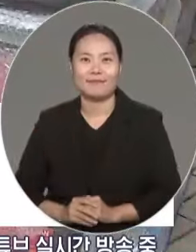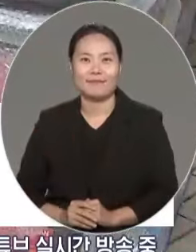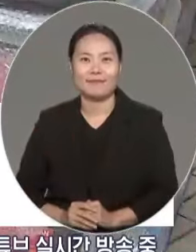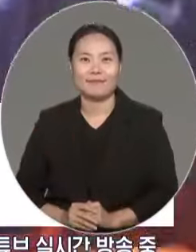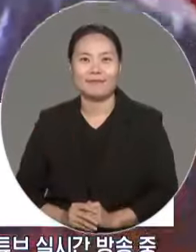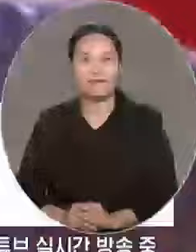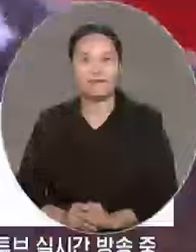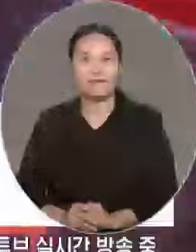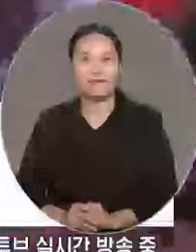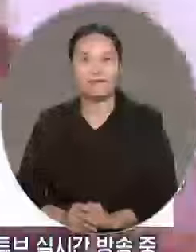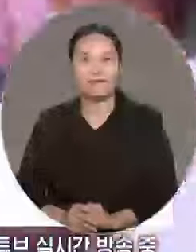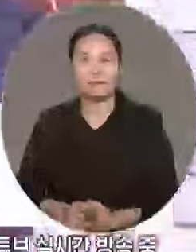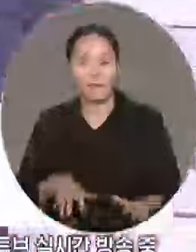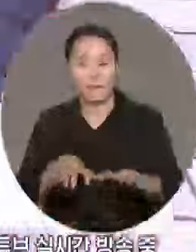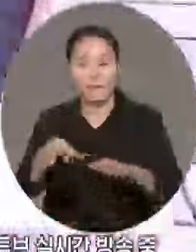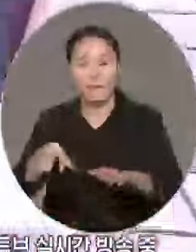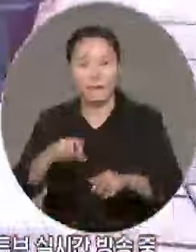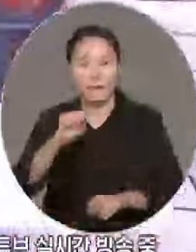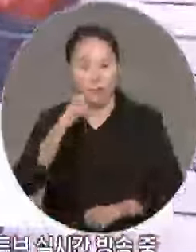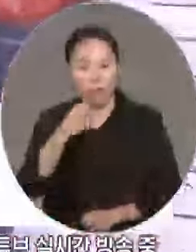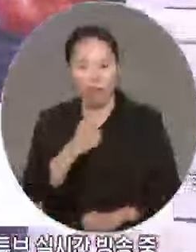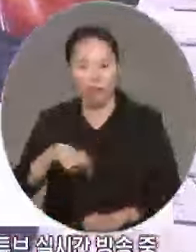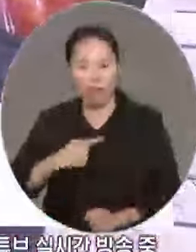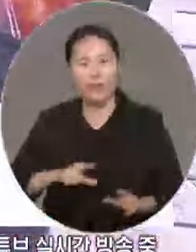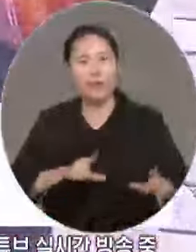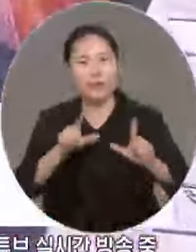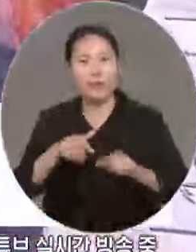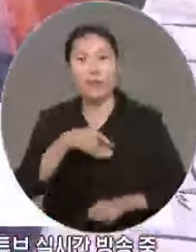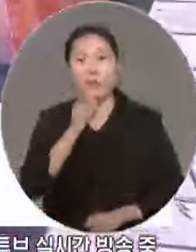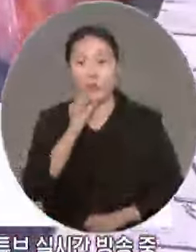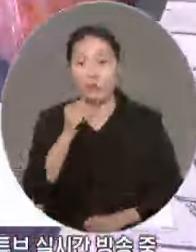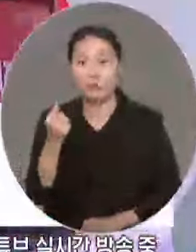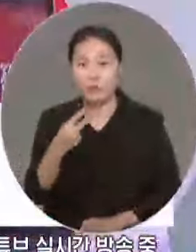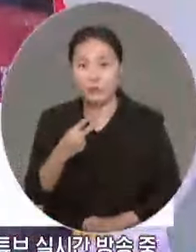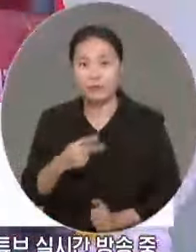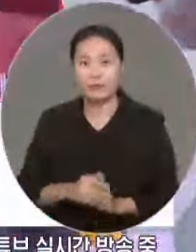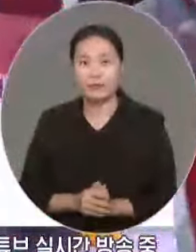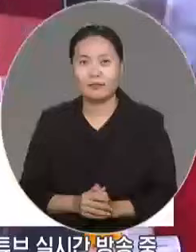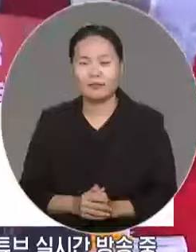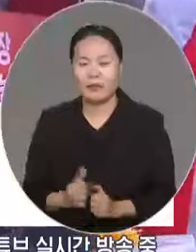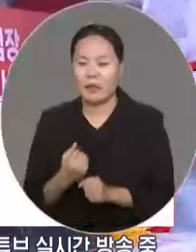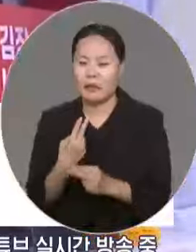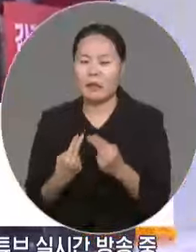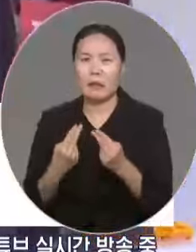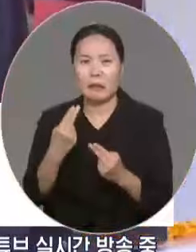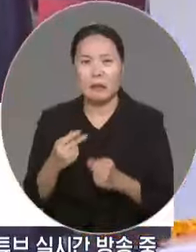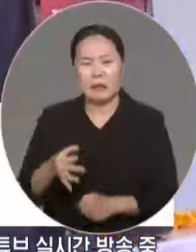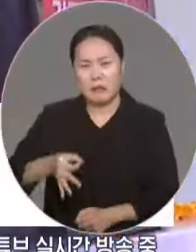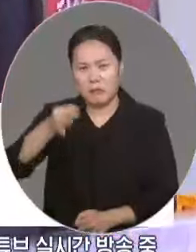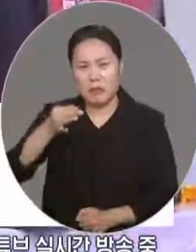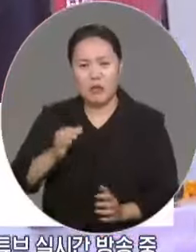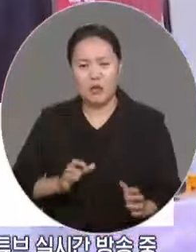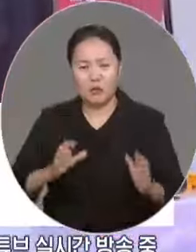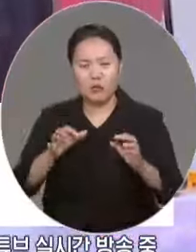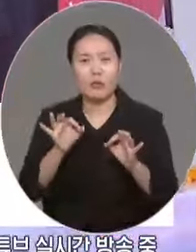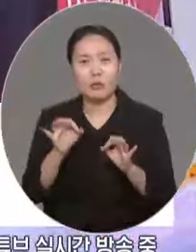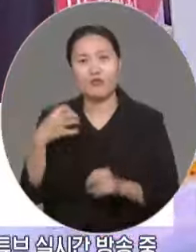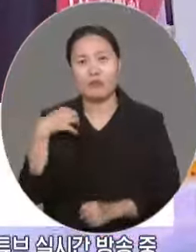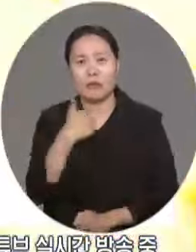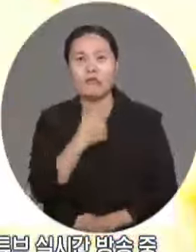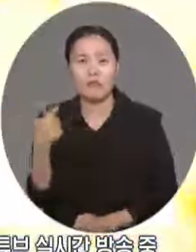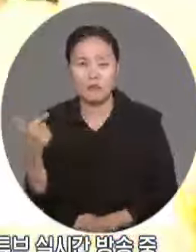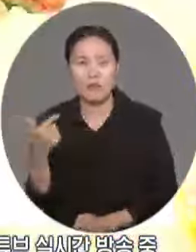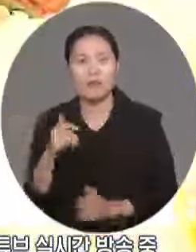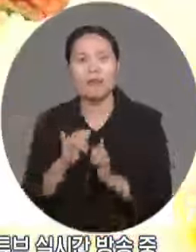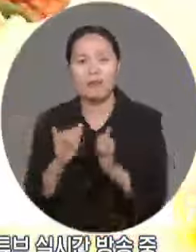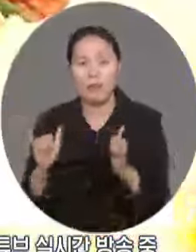전달됐습니다. 김장 자체가 어려운 혼자 사는 1인 가구는 물론 평년보다 비싼 배춧값 때문에 부담이 컸던